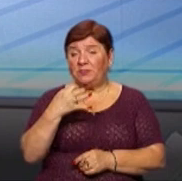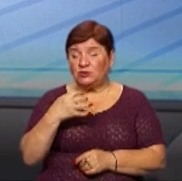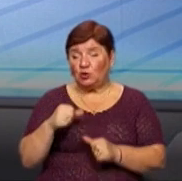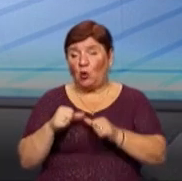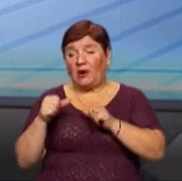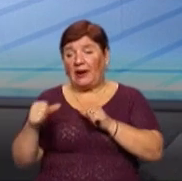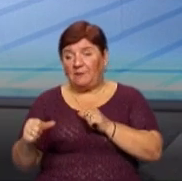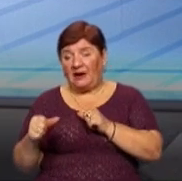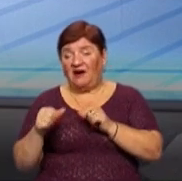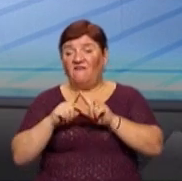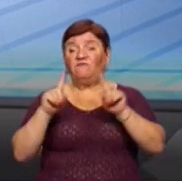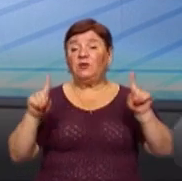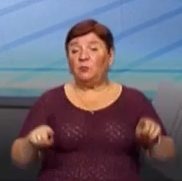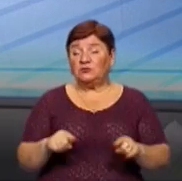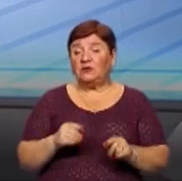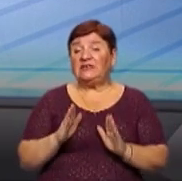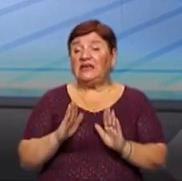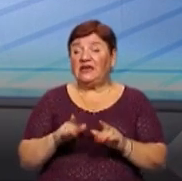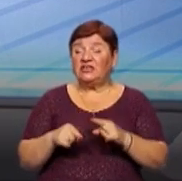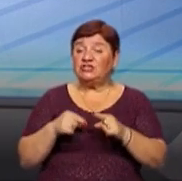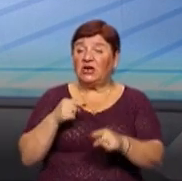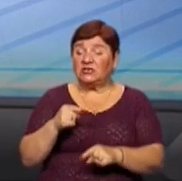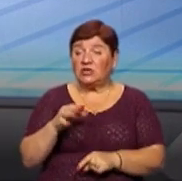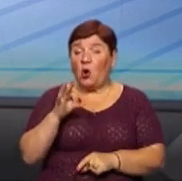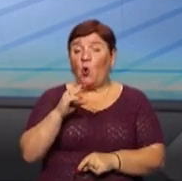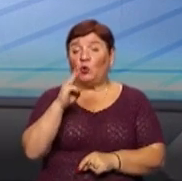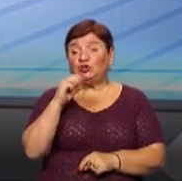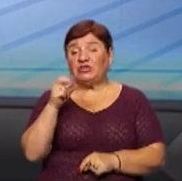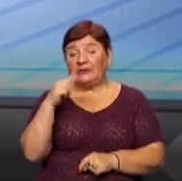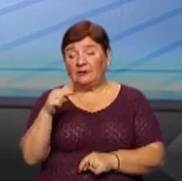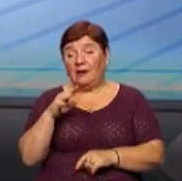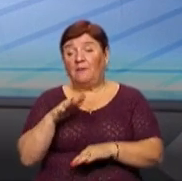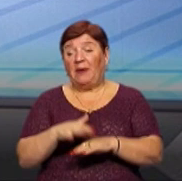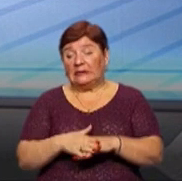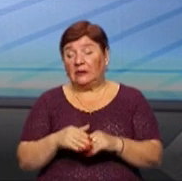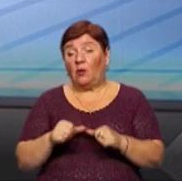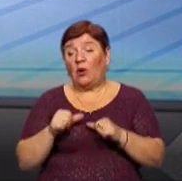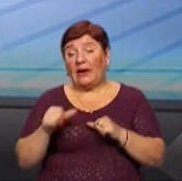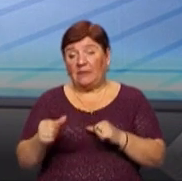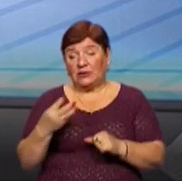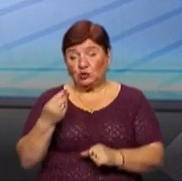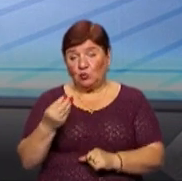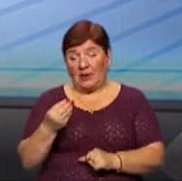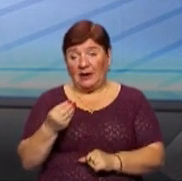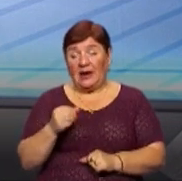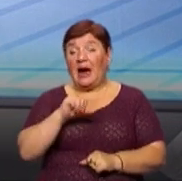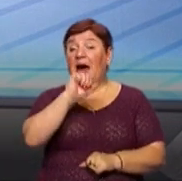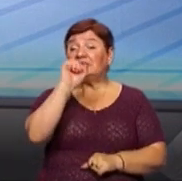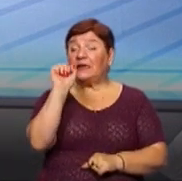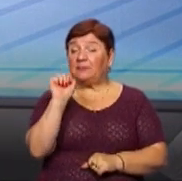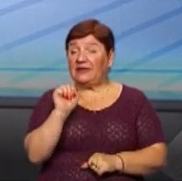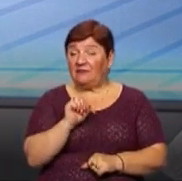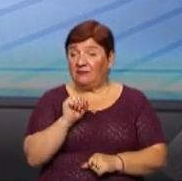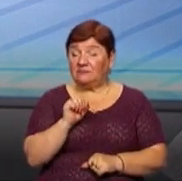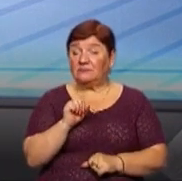окремої відомості пішла виплата, вони фінансуються тільки через Ощадний банк, і на рахунки їм ті кошти лягли окремою сумою. А з серпнева